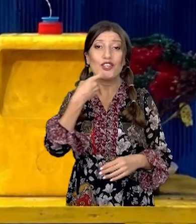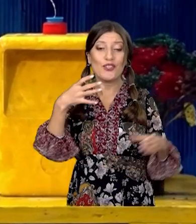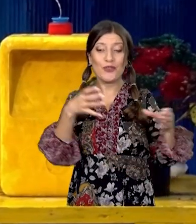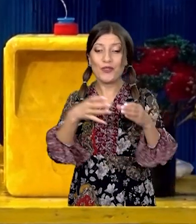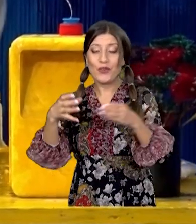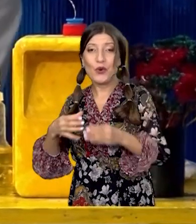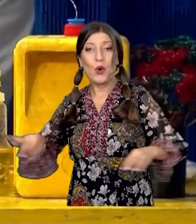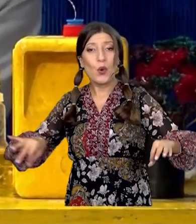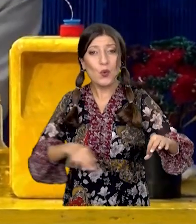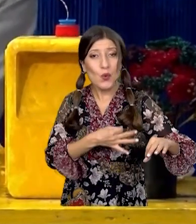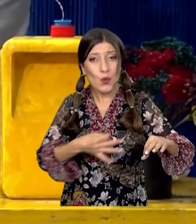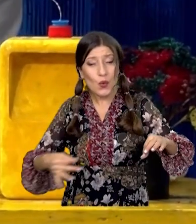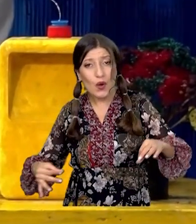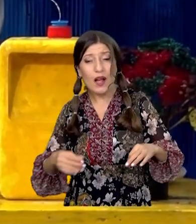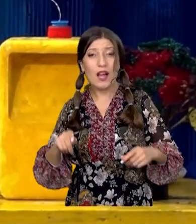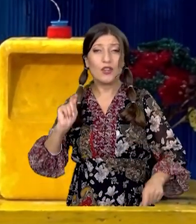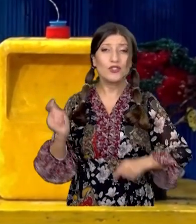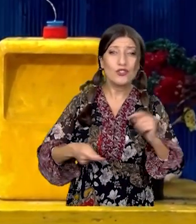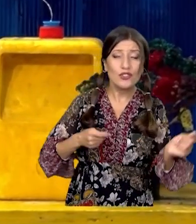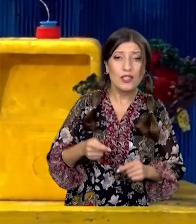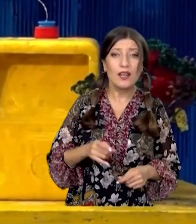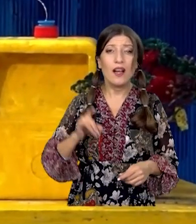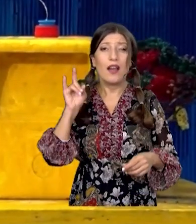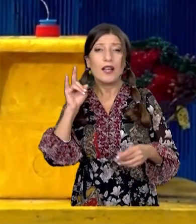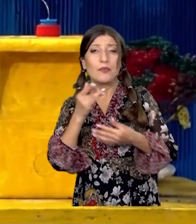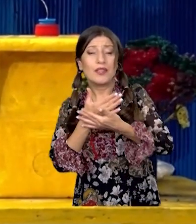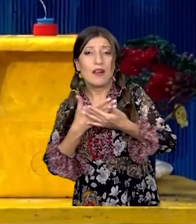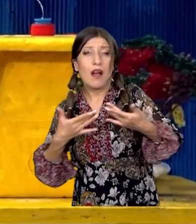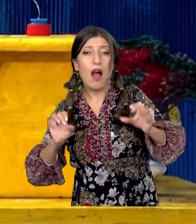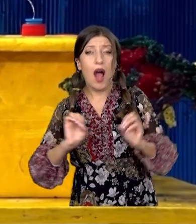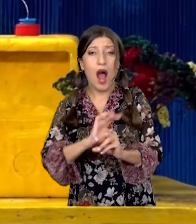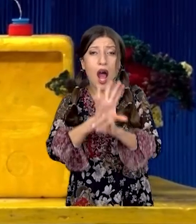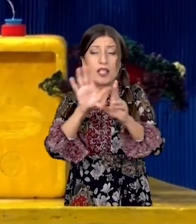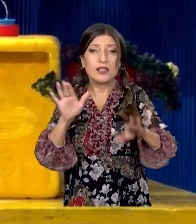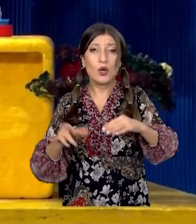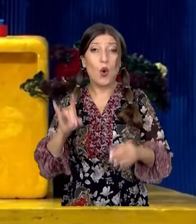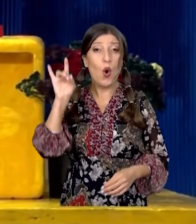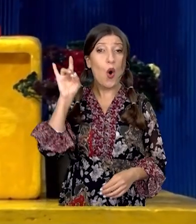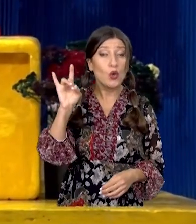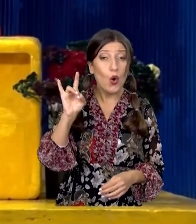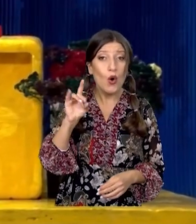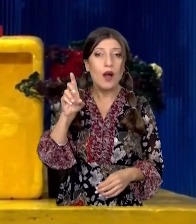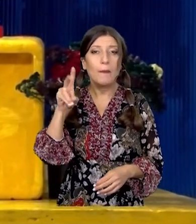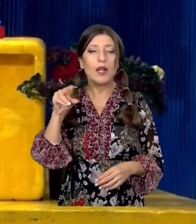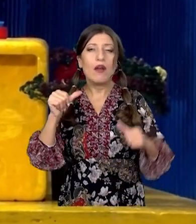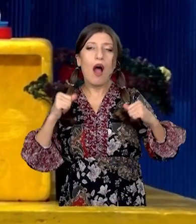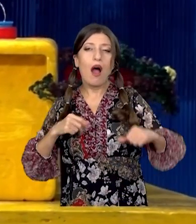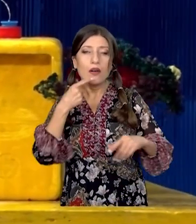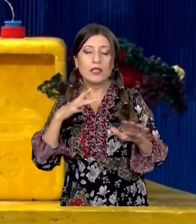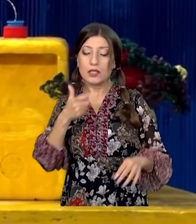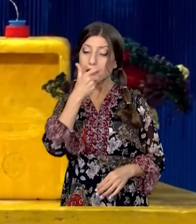կային գուսարական աշուղական էստրադային ջազ ռեփ հարսանիք նվագող ռաբիզներ ռոք բլուզ